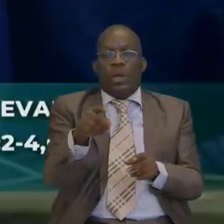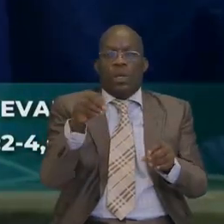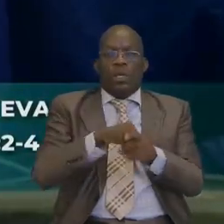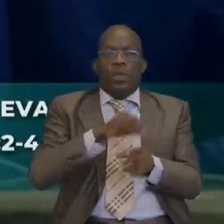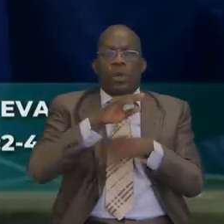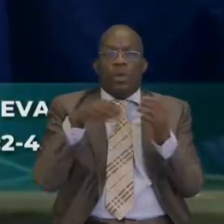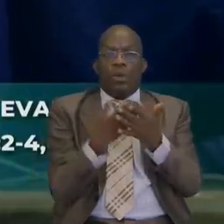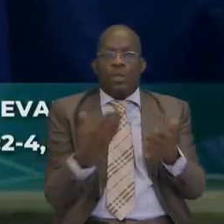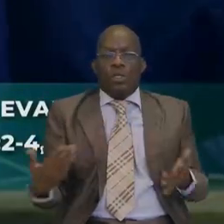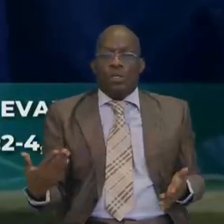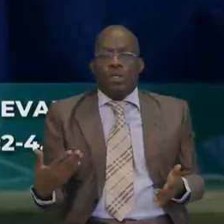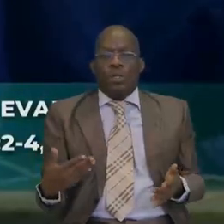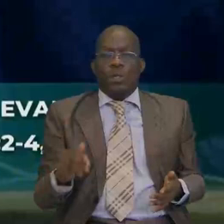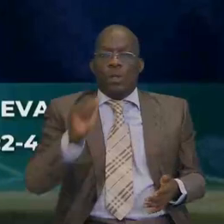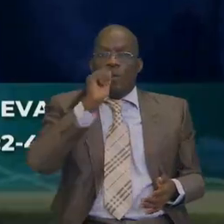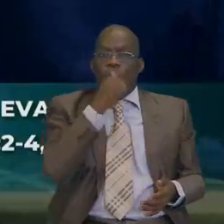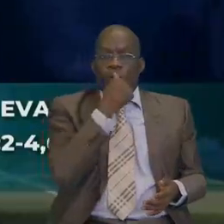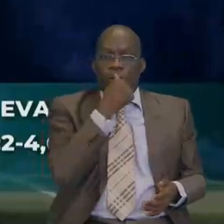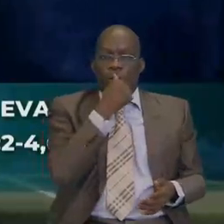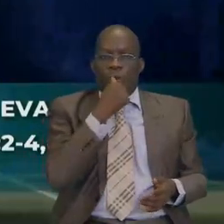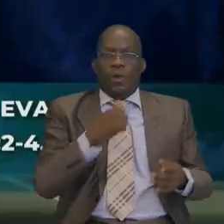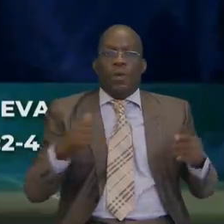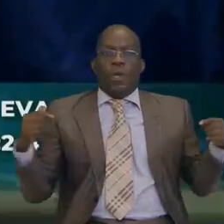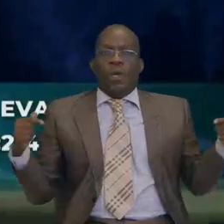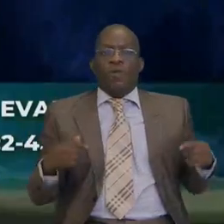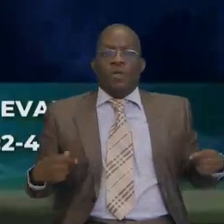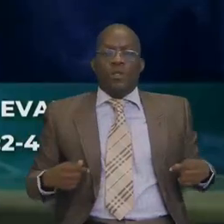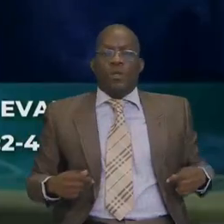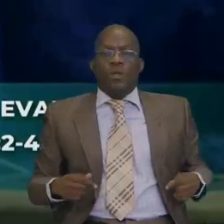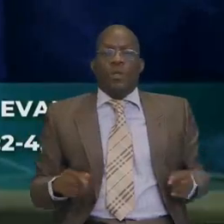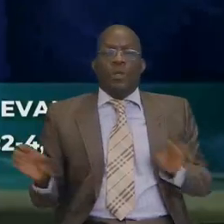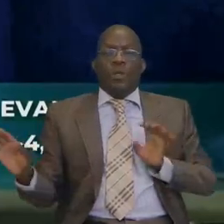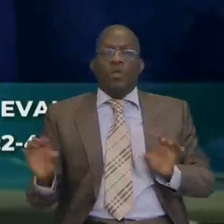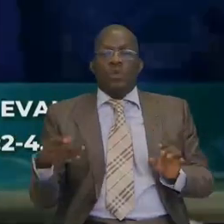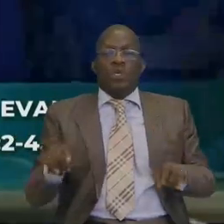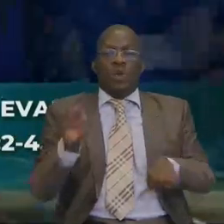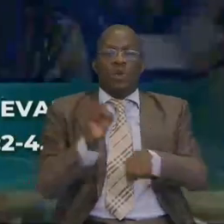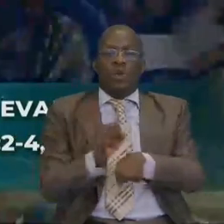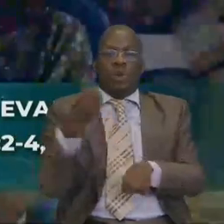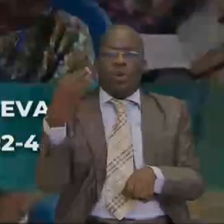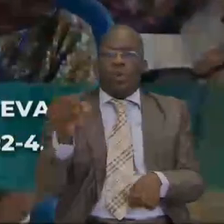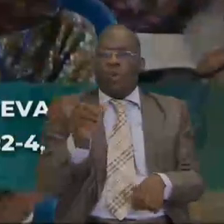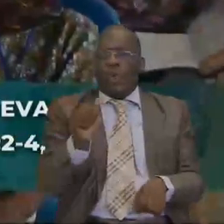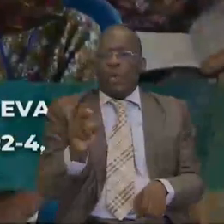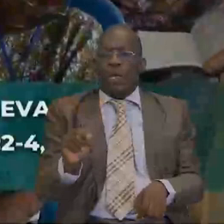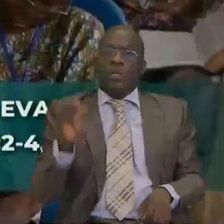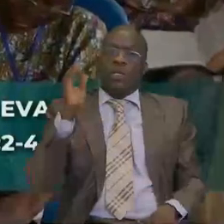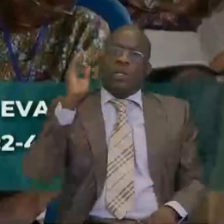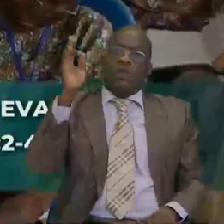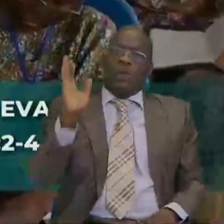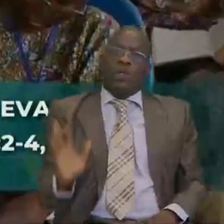Supporte les souffrances. Fais l'œuvre d'un évangéliste.